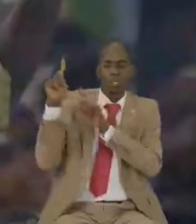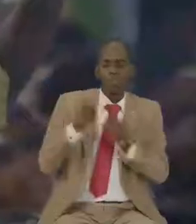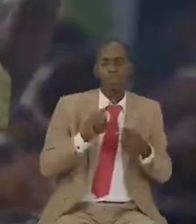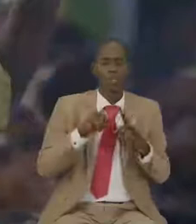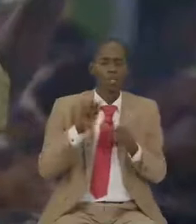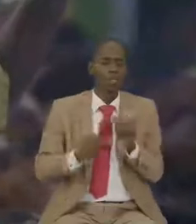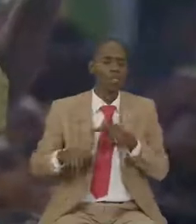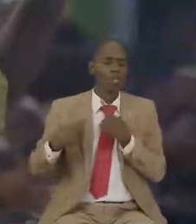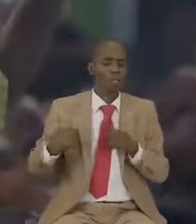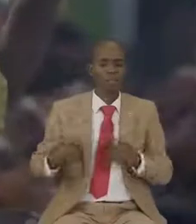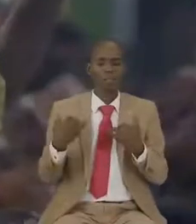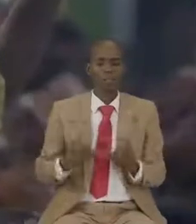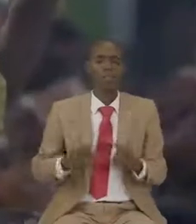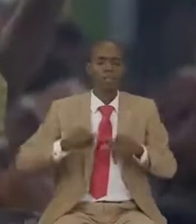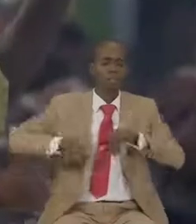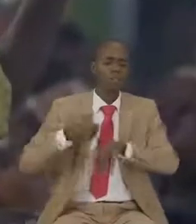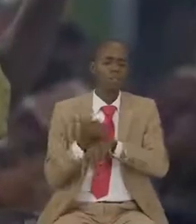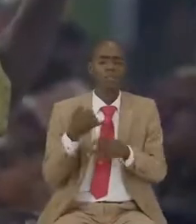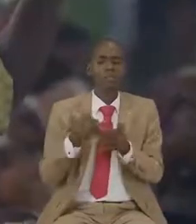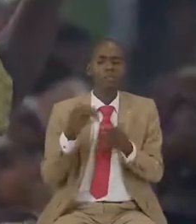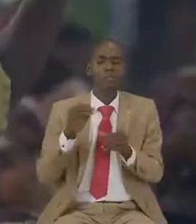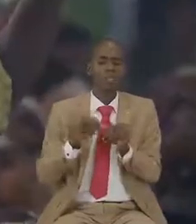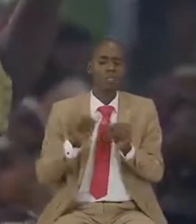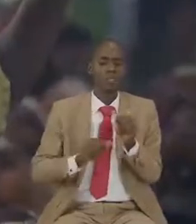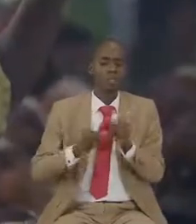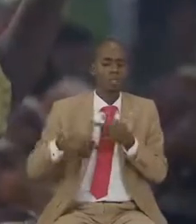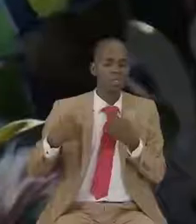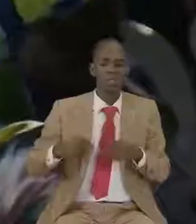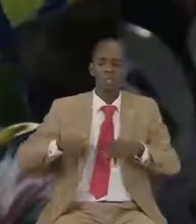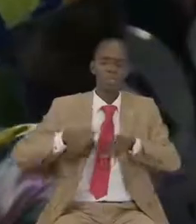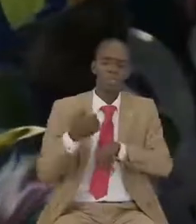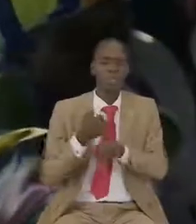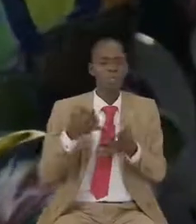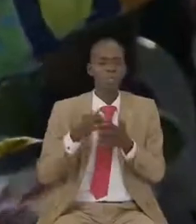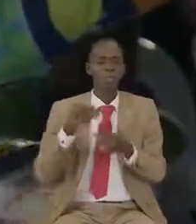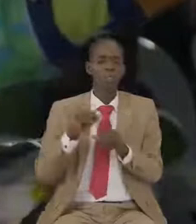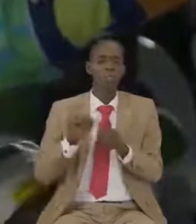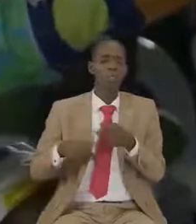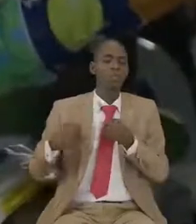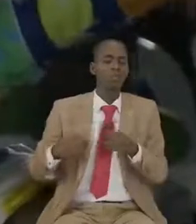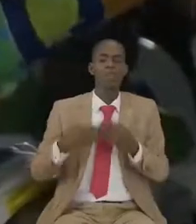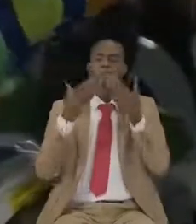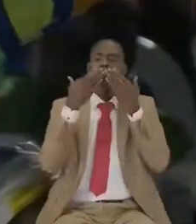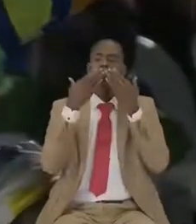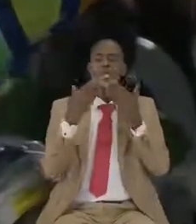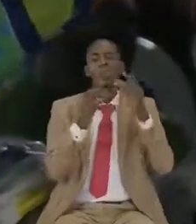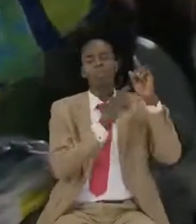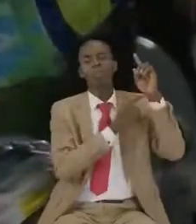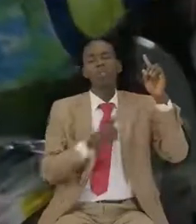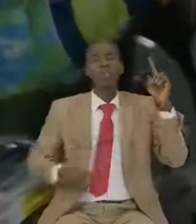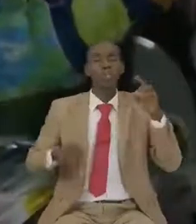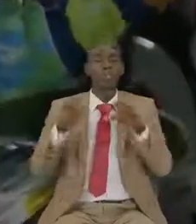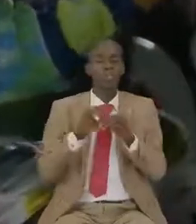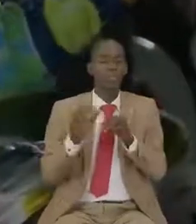du salut rentrant dans chaque cœur maintenant. Confirme-le dans chaque vie. Confirme-le dans chaque cœur.